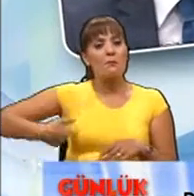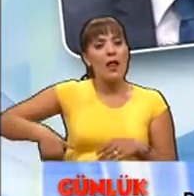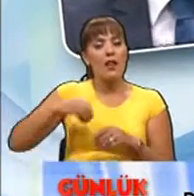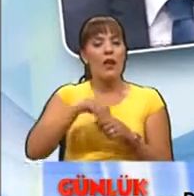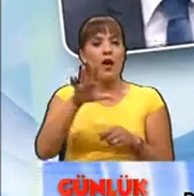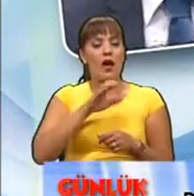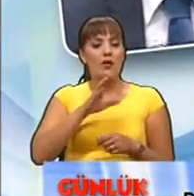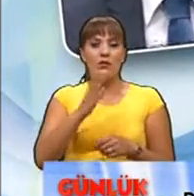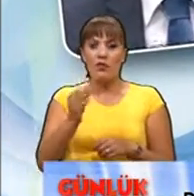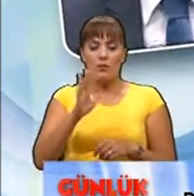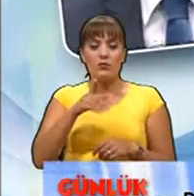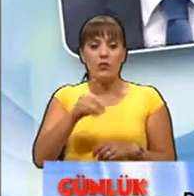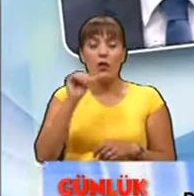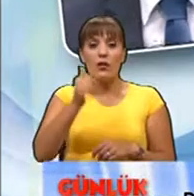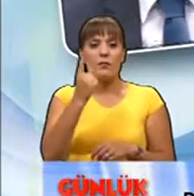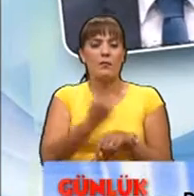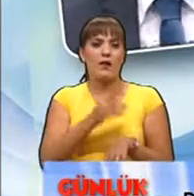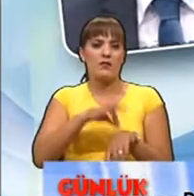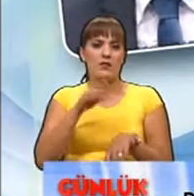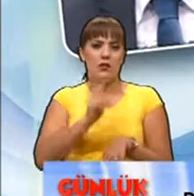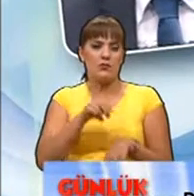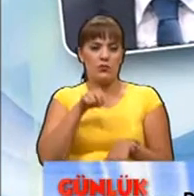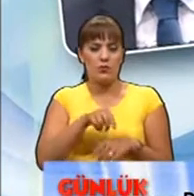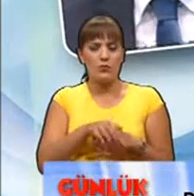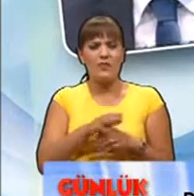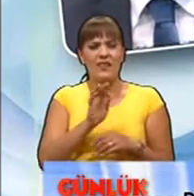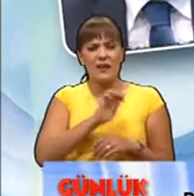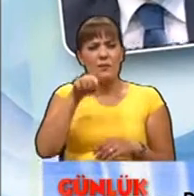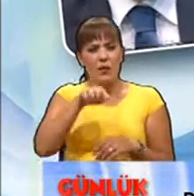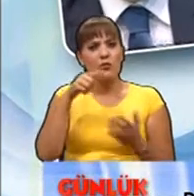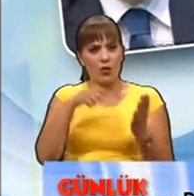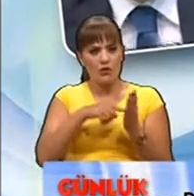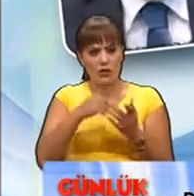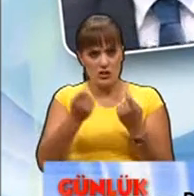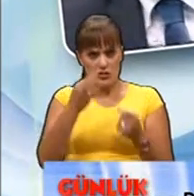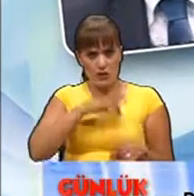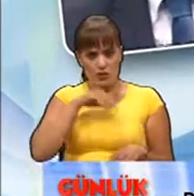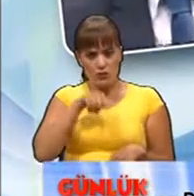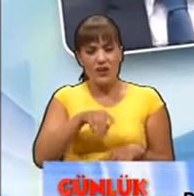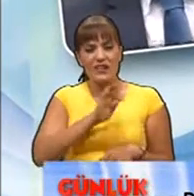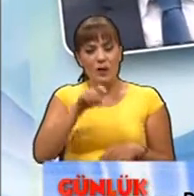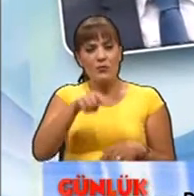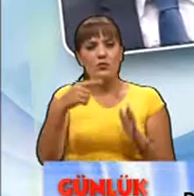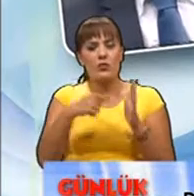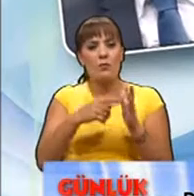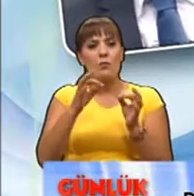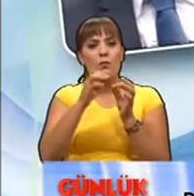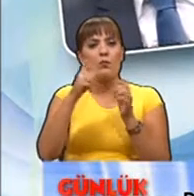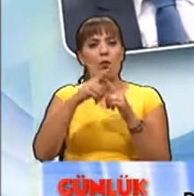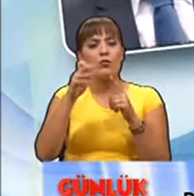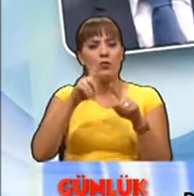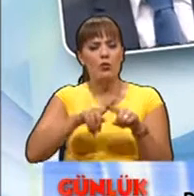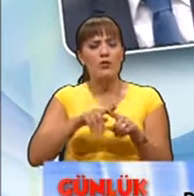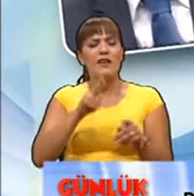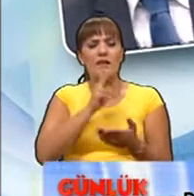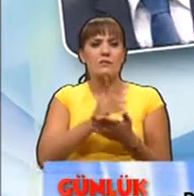kadar gidebiliyor. Çok önemli bir hastalıktır aslında. İşte tam o noktada mı işe yarıyor botoks? İşte tam bu noktada botoks